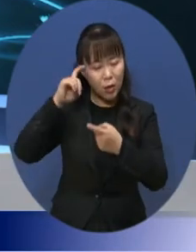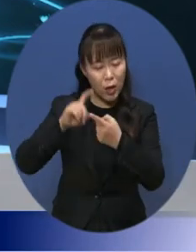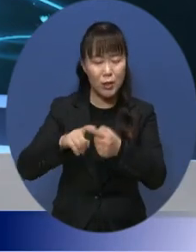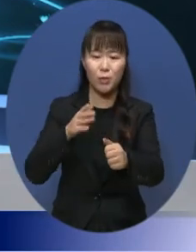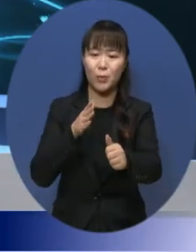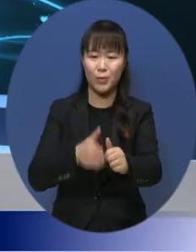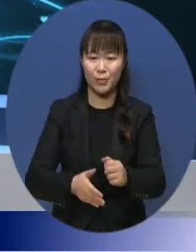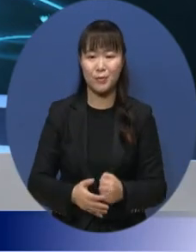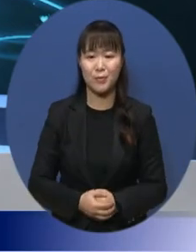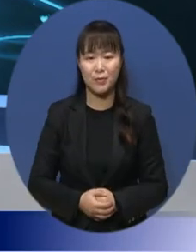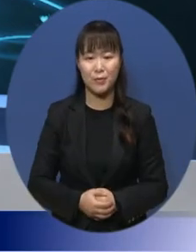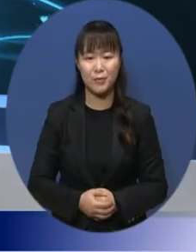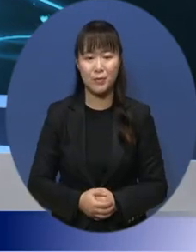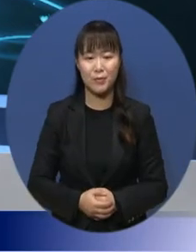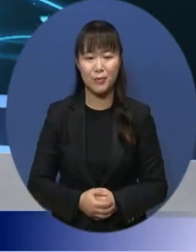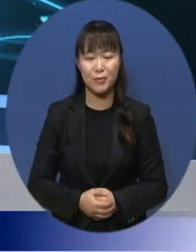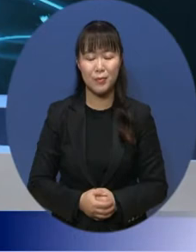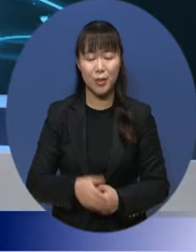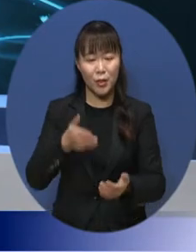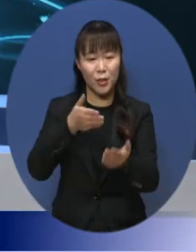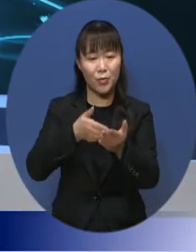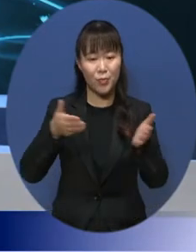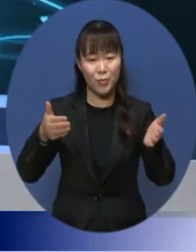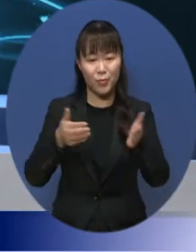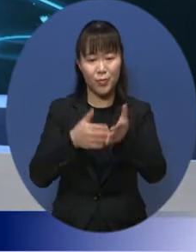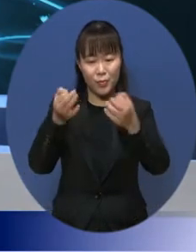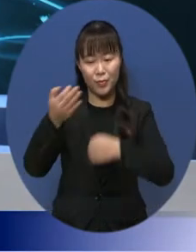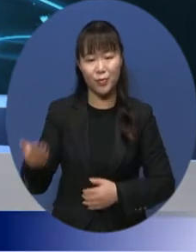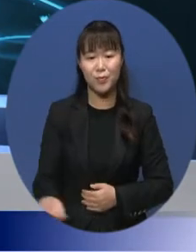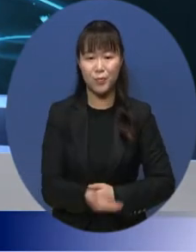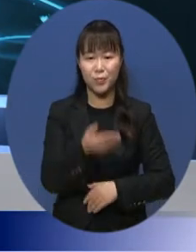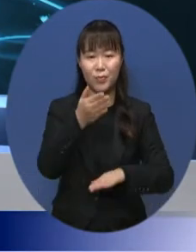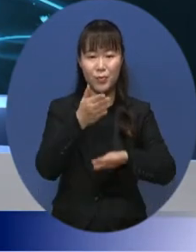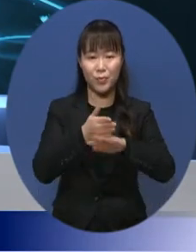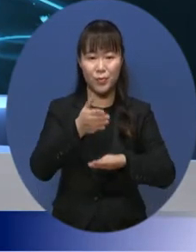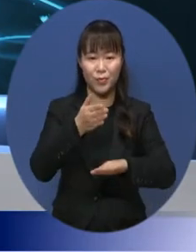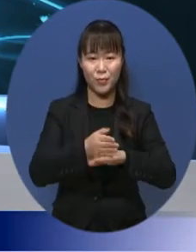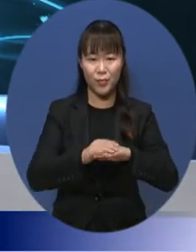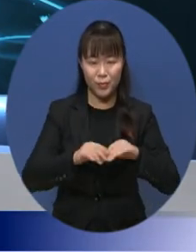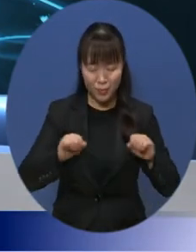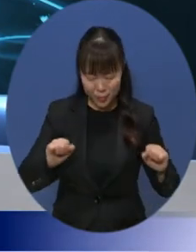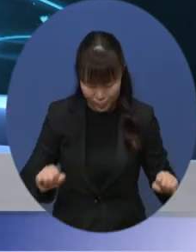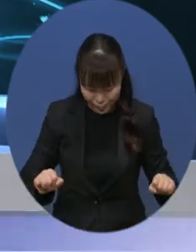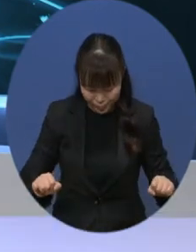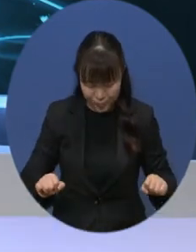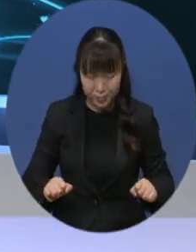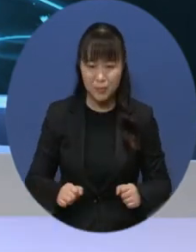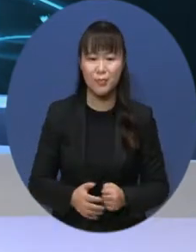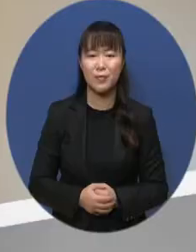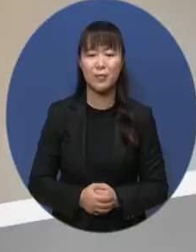관심을 부탁드립니다. 이상 복지TV 뉴스를 마칩니다. 시청해주신 여러분 고맙습니다.